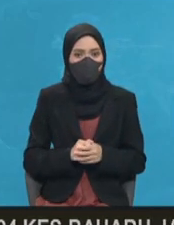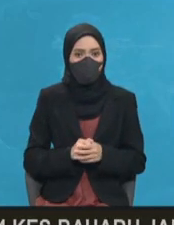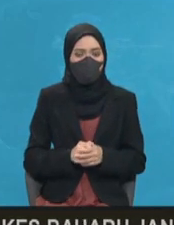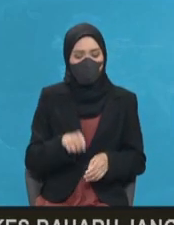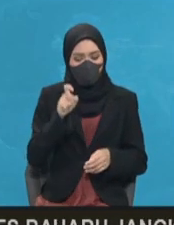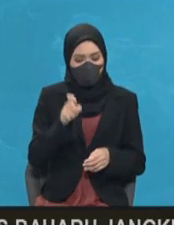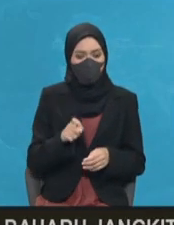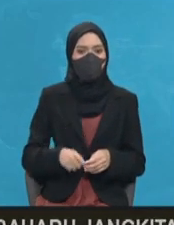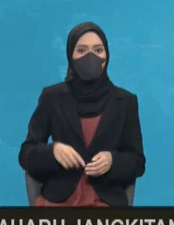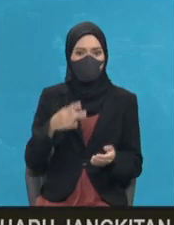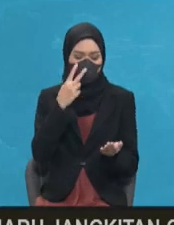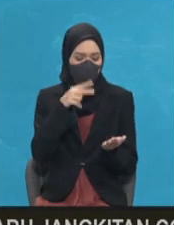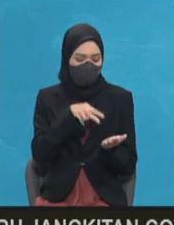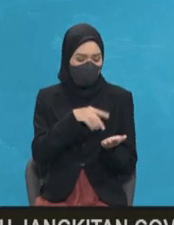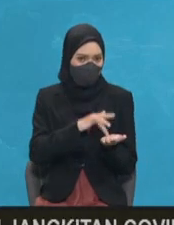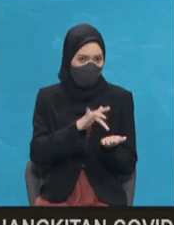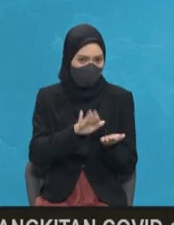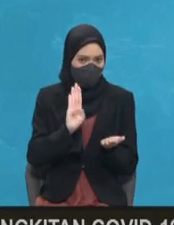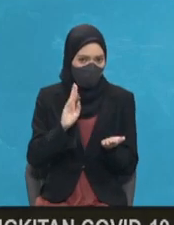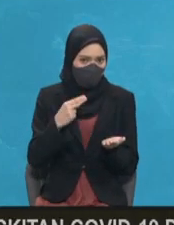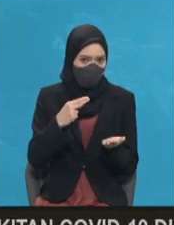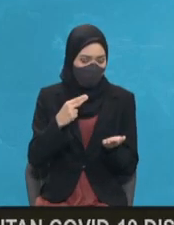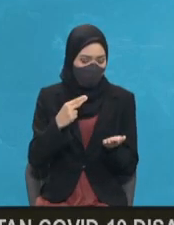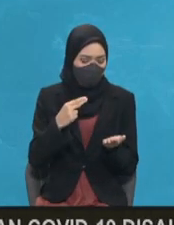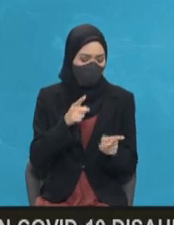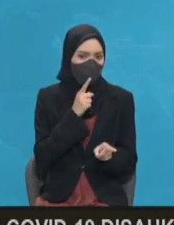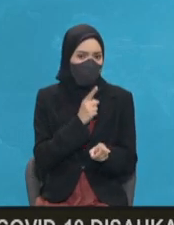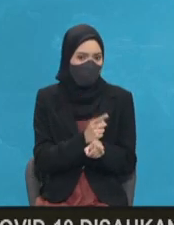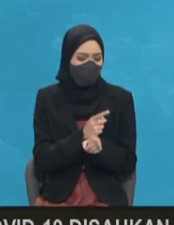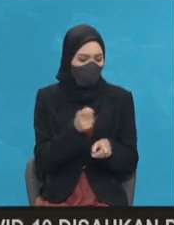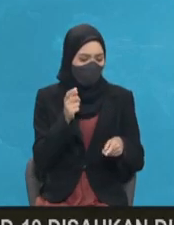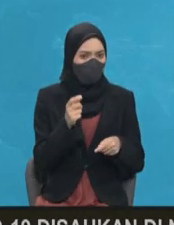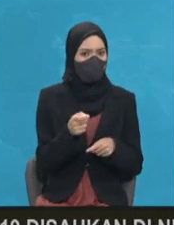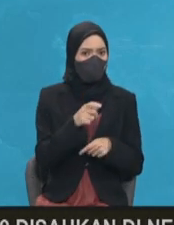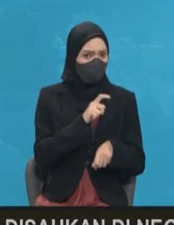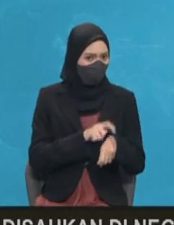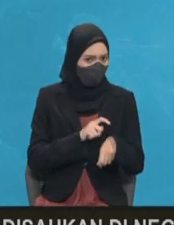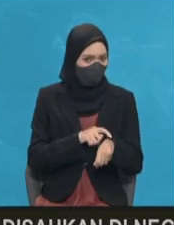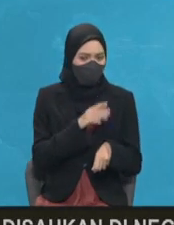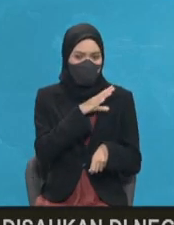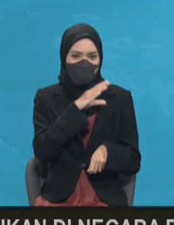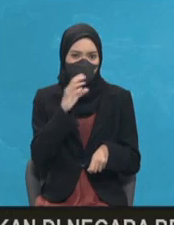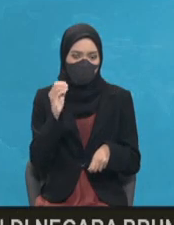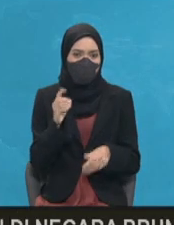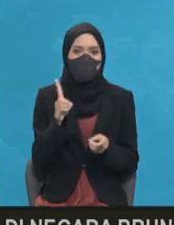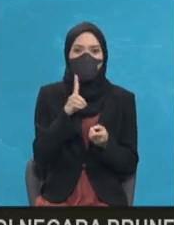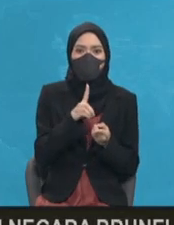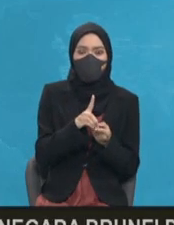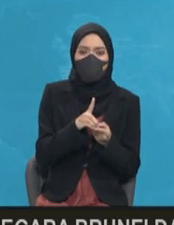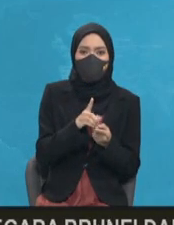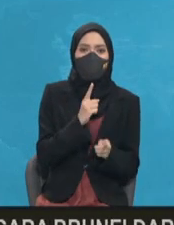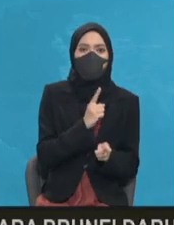aplikasi brush masing-masing bagi memastikan tarif dan waktu tempahan ini adalah karena ada beberapa